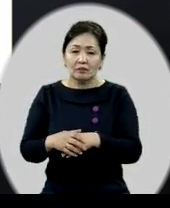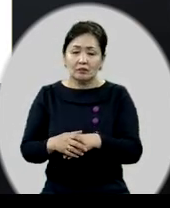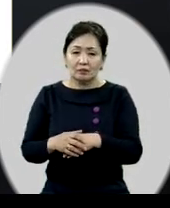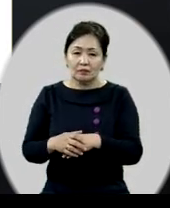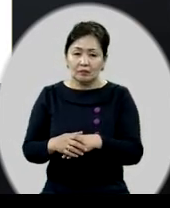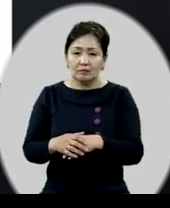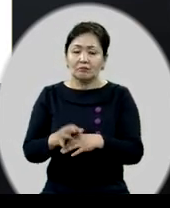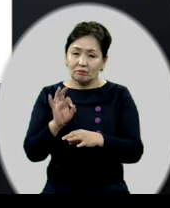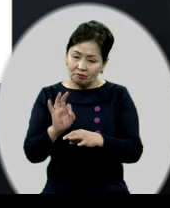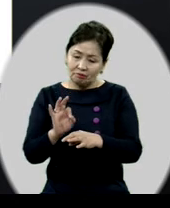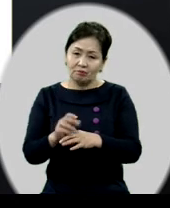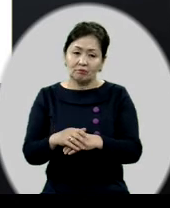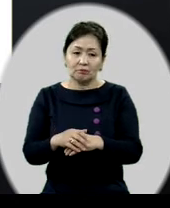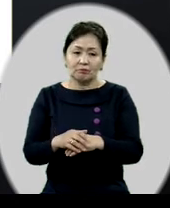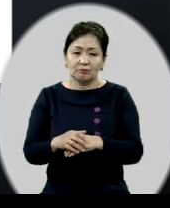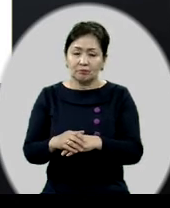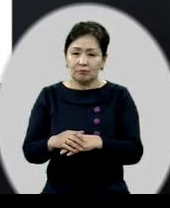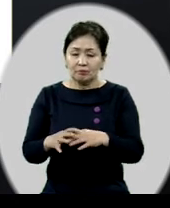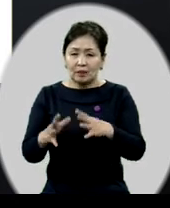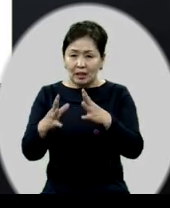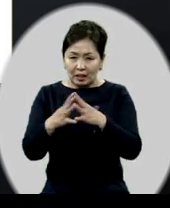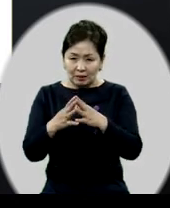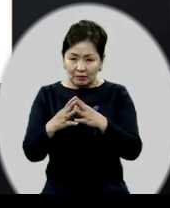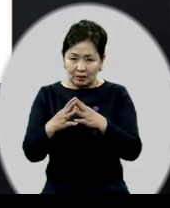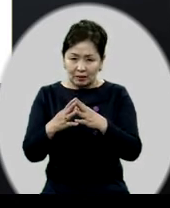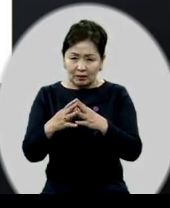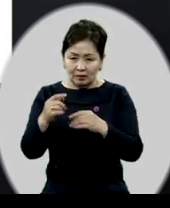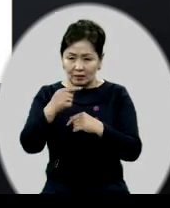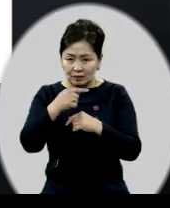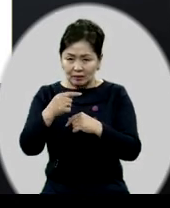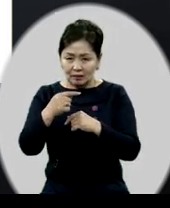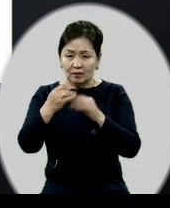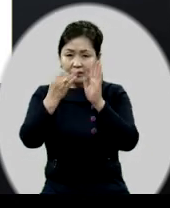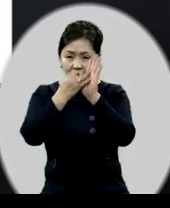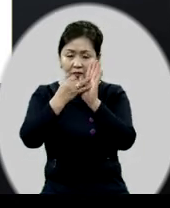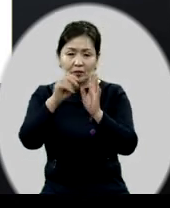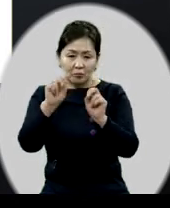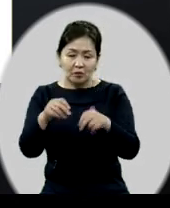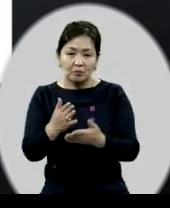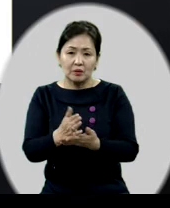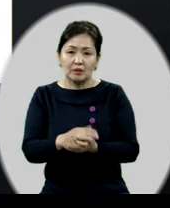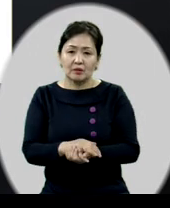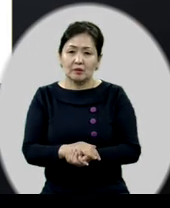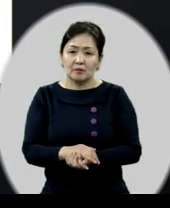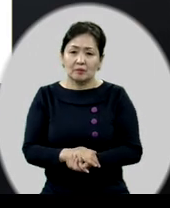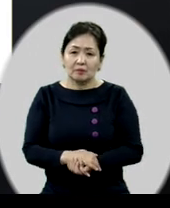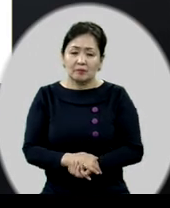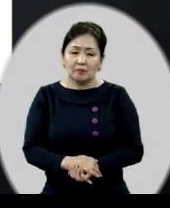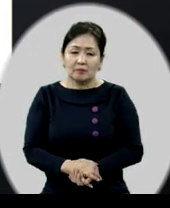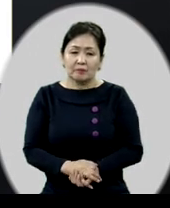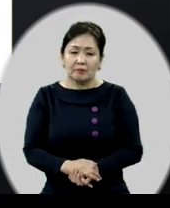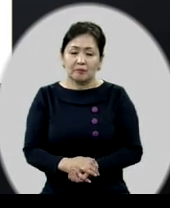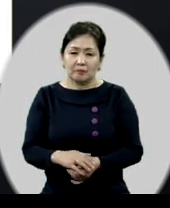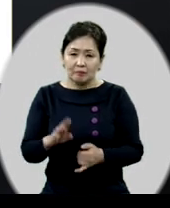Тийм шүү дээ. 17 болсон.